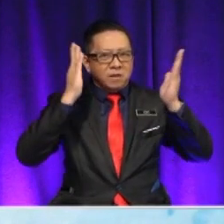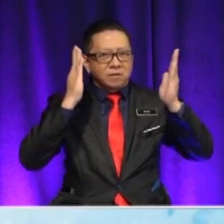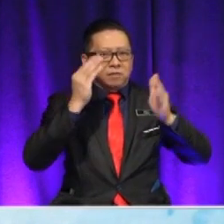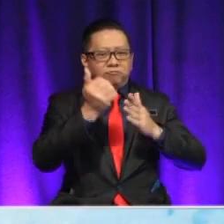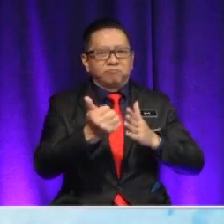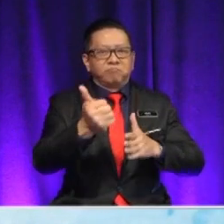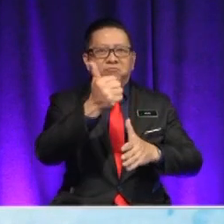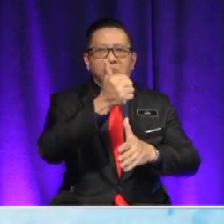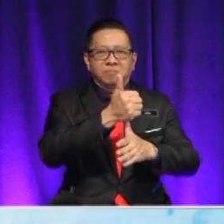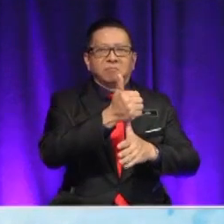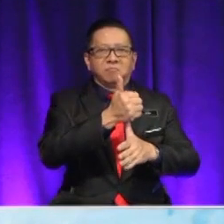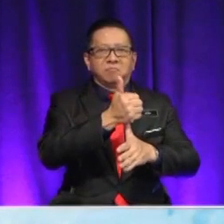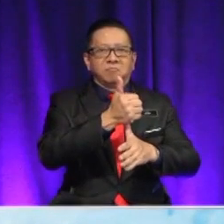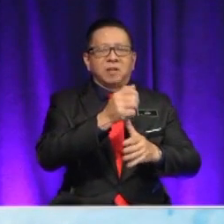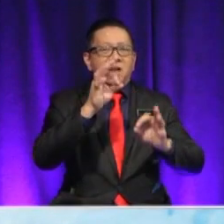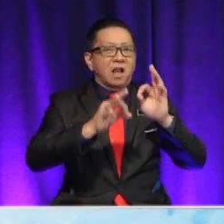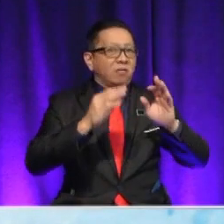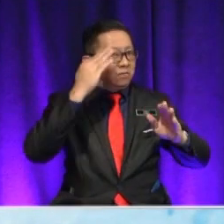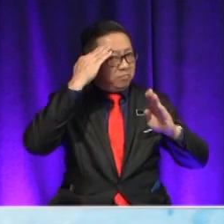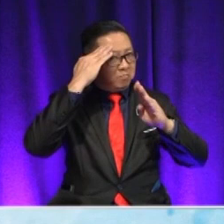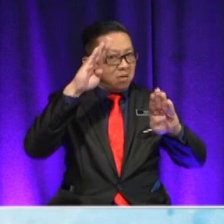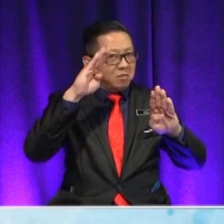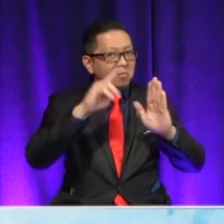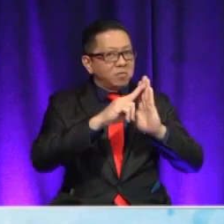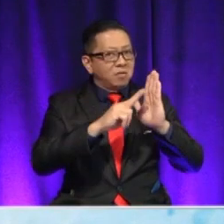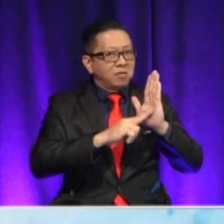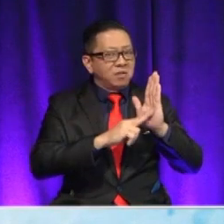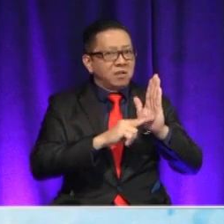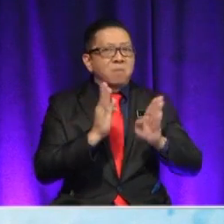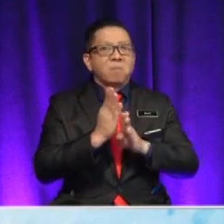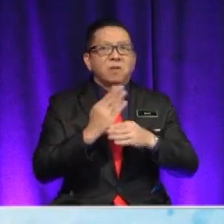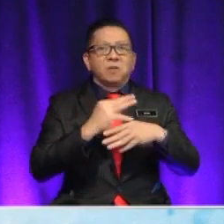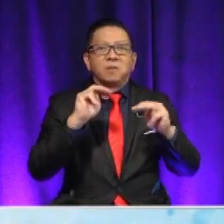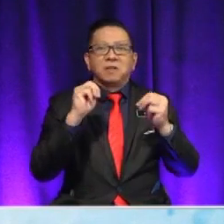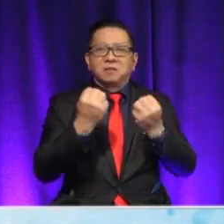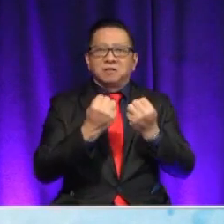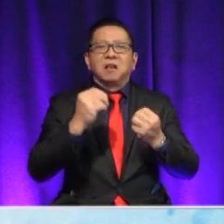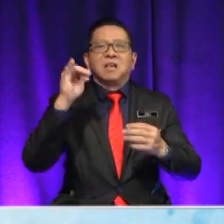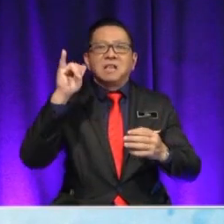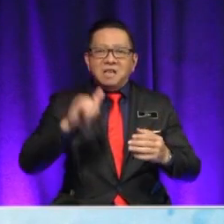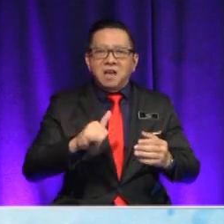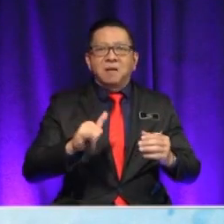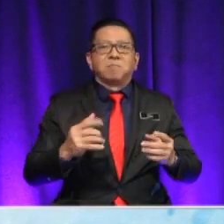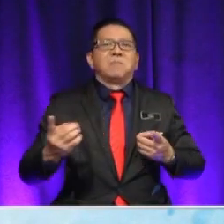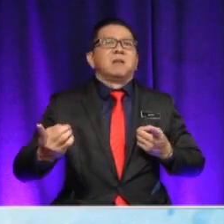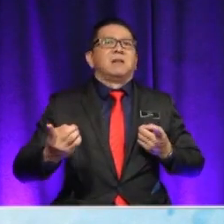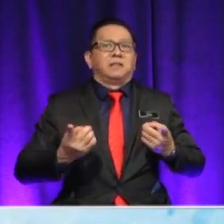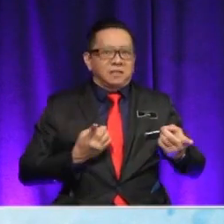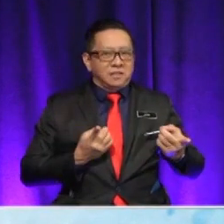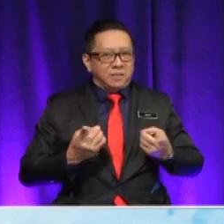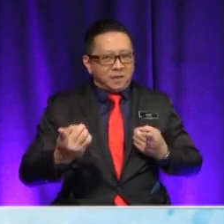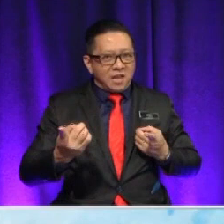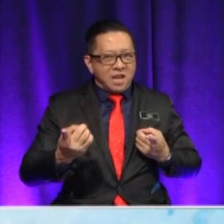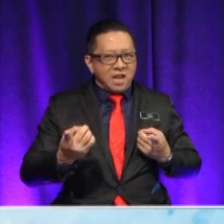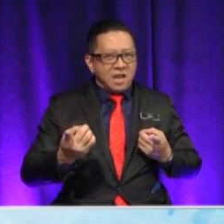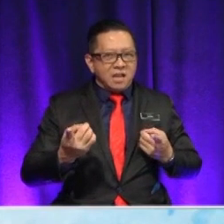patuh undang-undang, kita dapat membentuk masyarakat yang berdisiplin. Okey, terima kasih kepada Danish dan